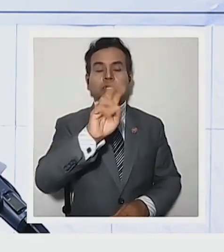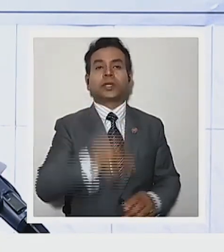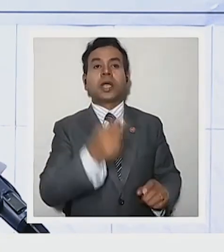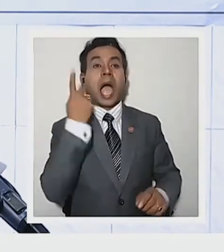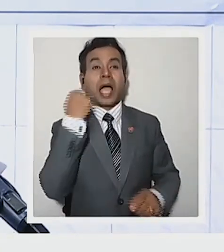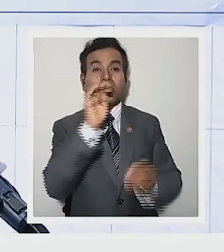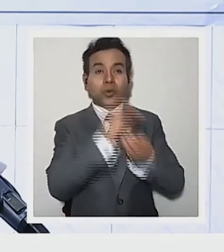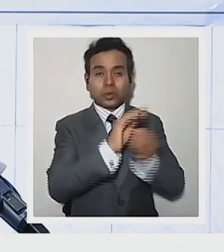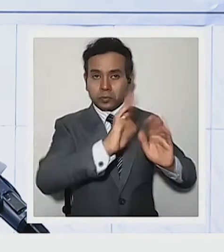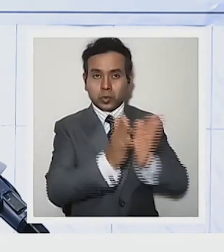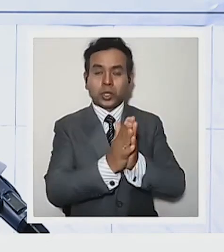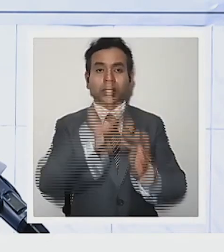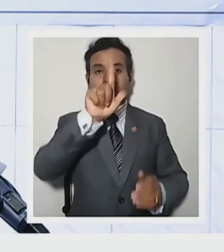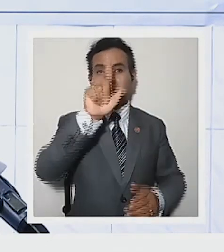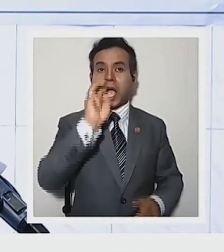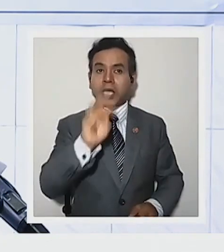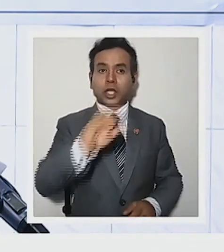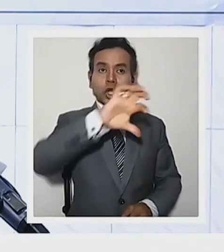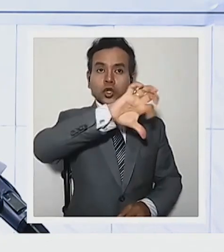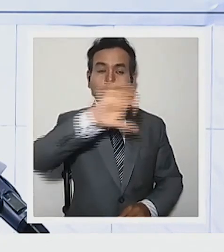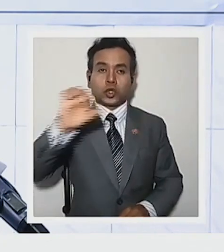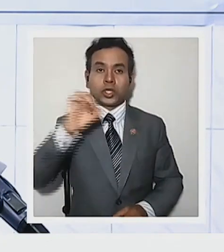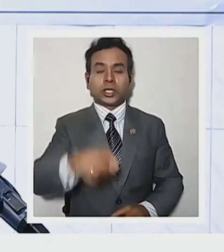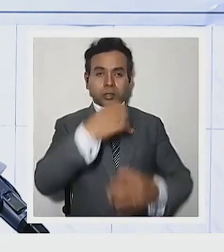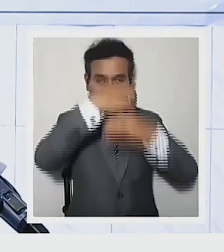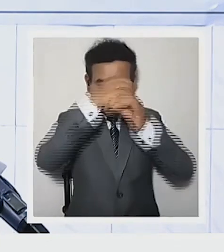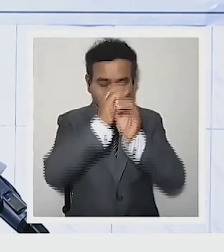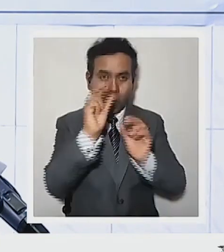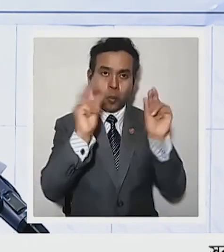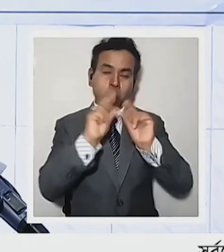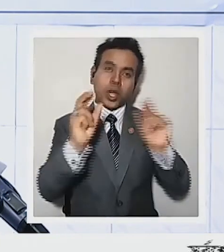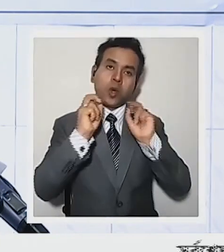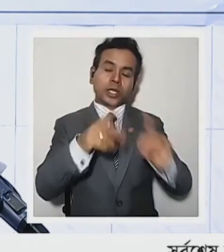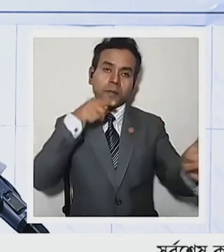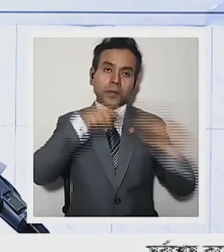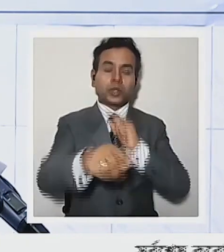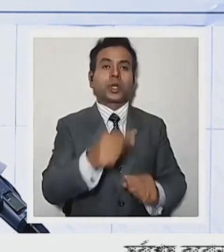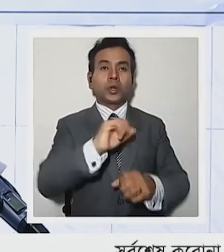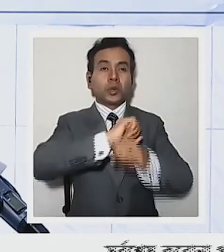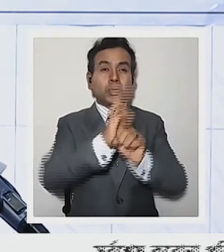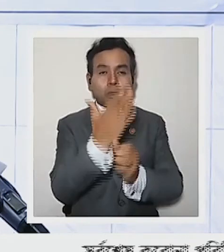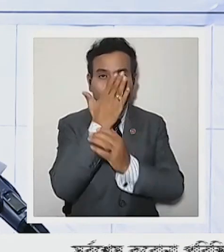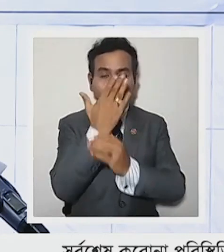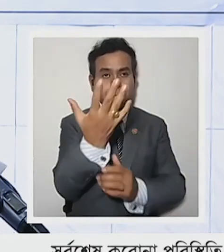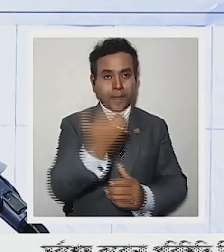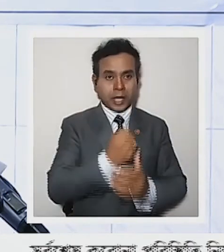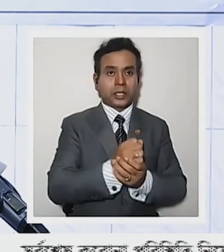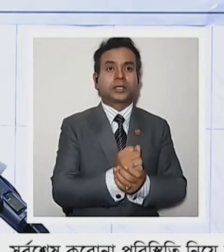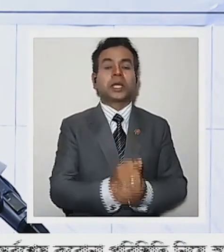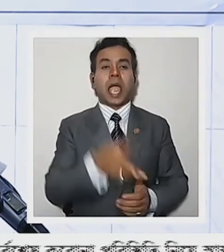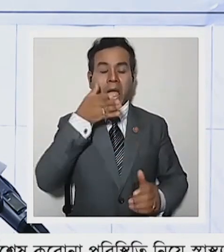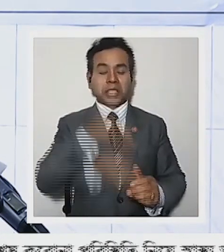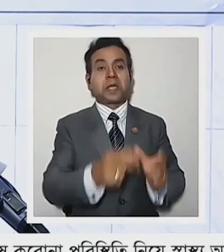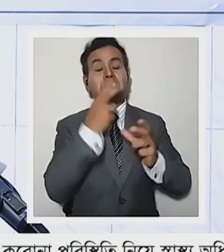7,862, এবং পূর্বের স্যাম্পল সহ পরীক্ষা করা হয়েছে 7,900, এবং এই 7,900